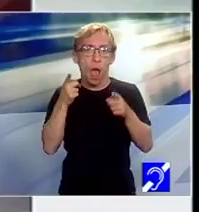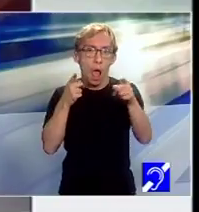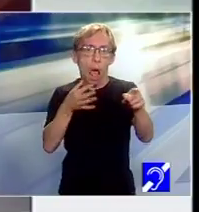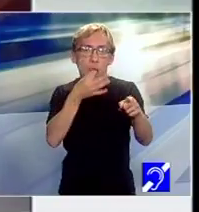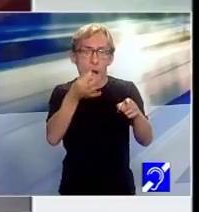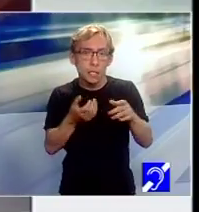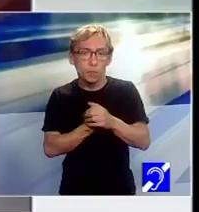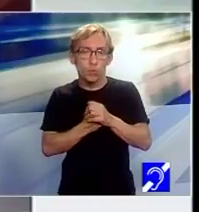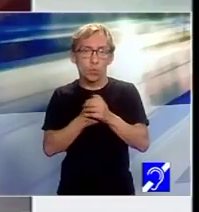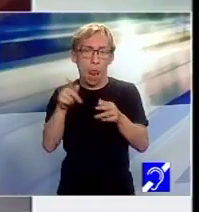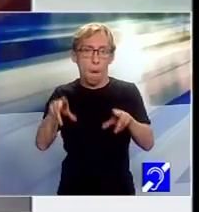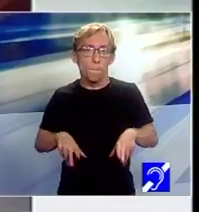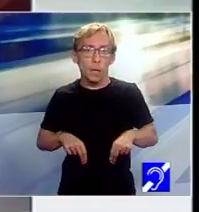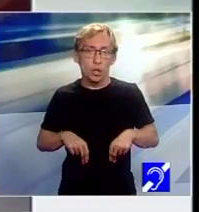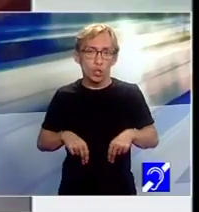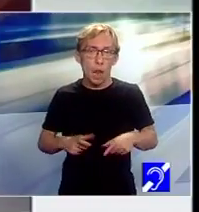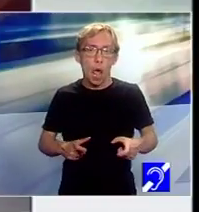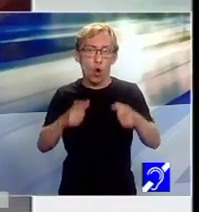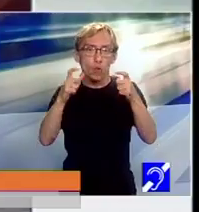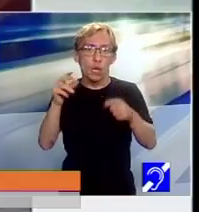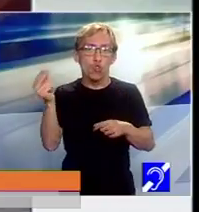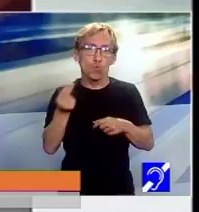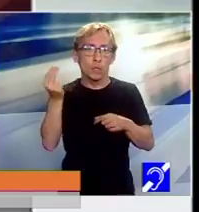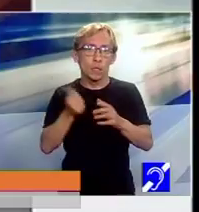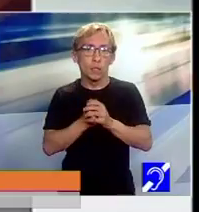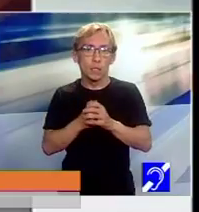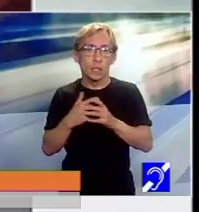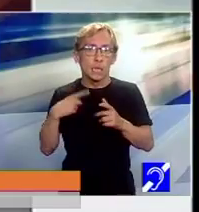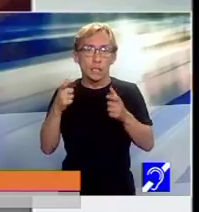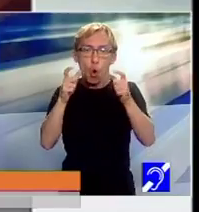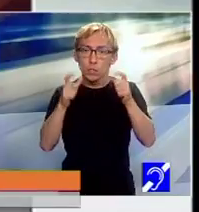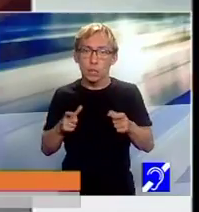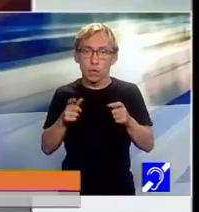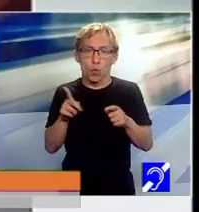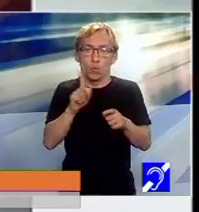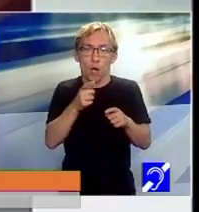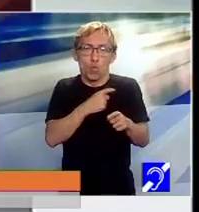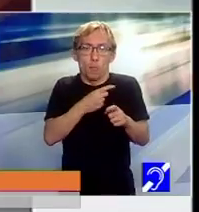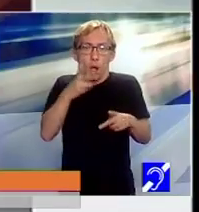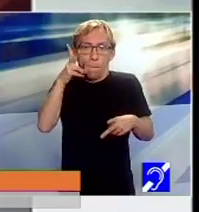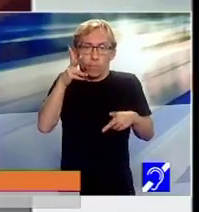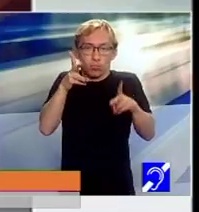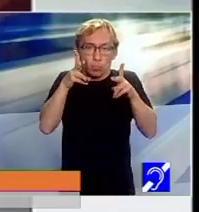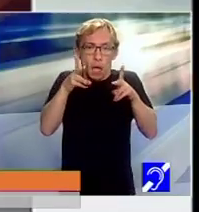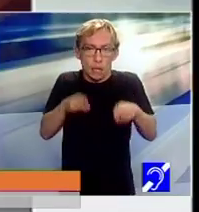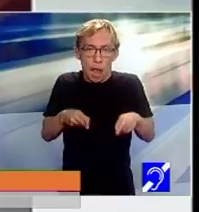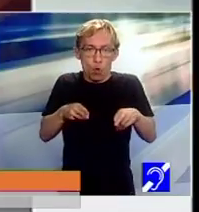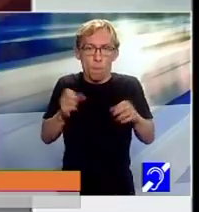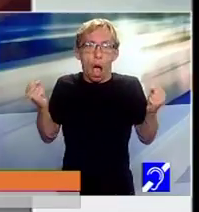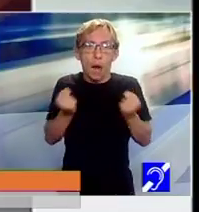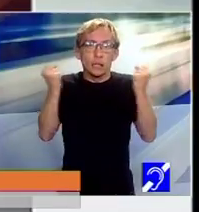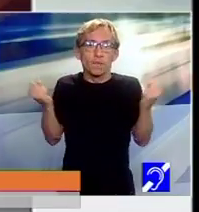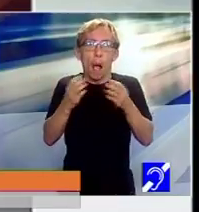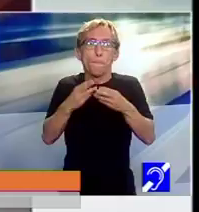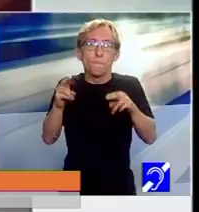atunci președintelui Consiliului Județean că este o secție unde nu putem întrerupe activitatea mai mult de 3 zile,